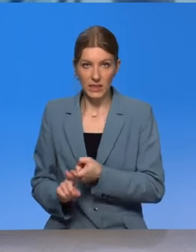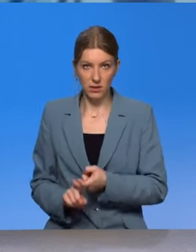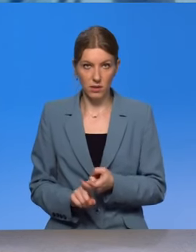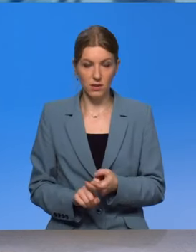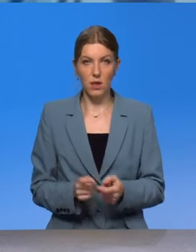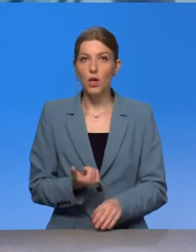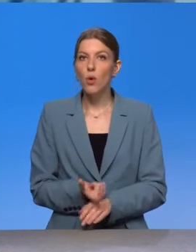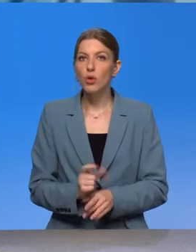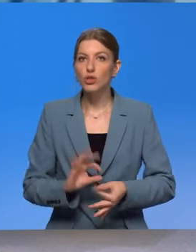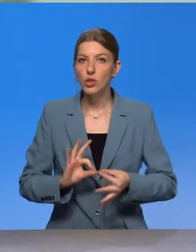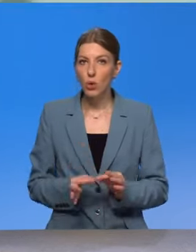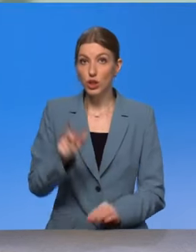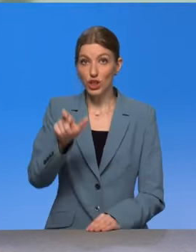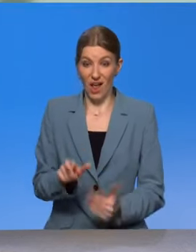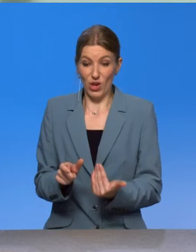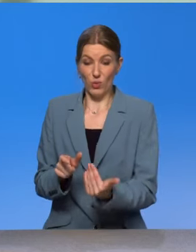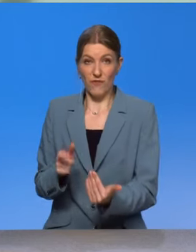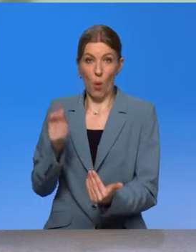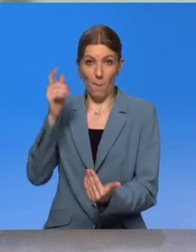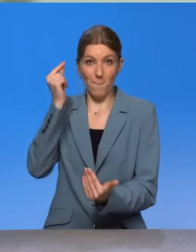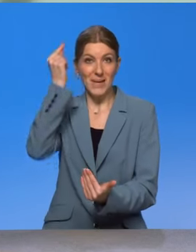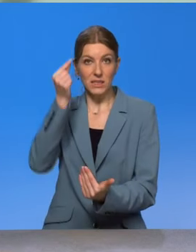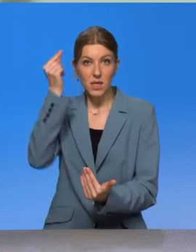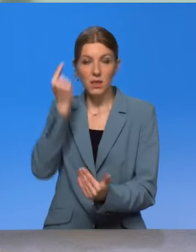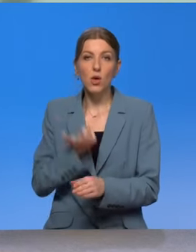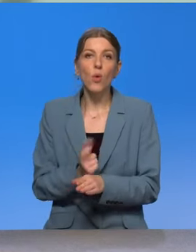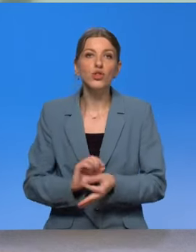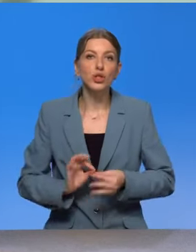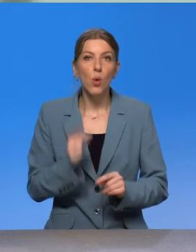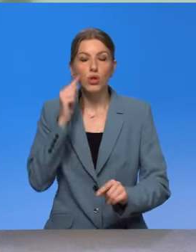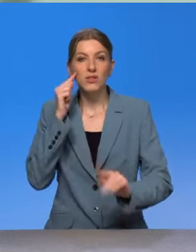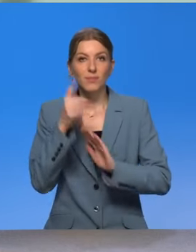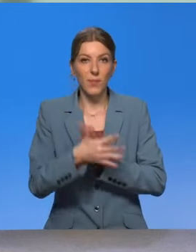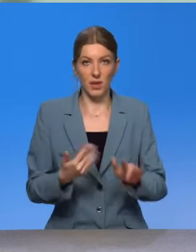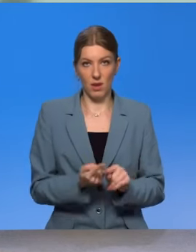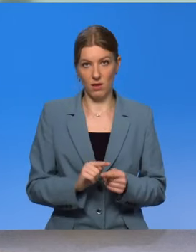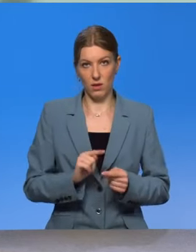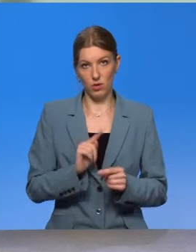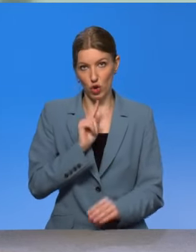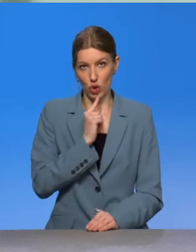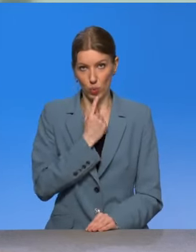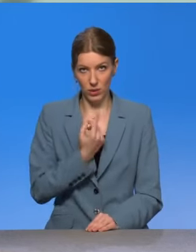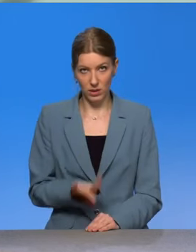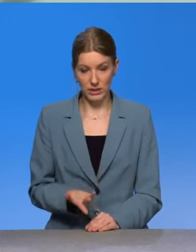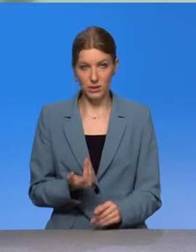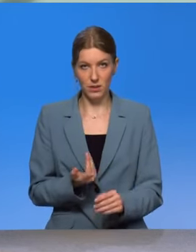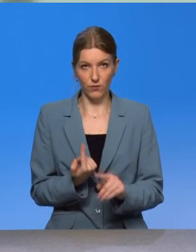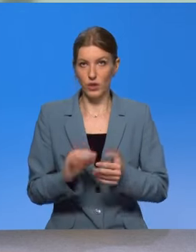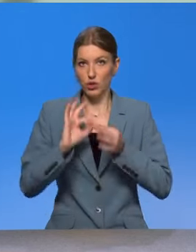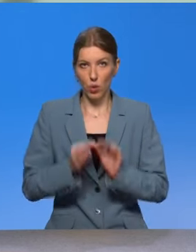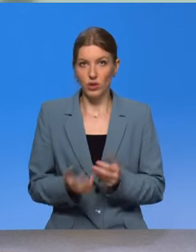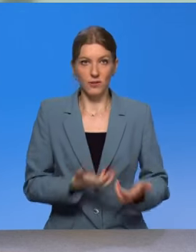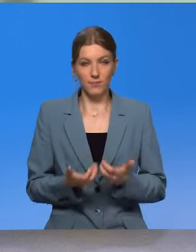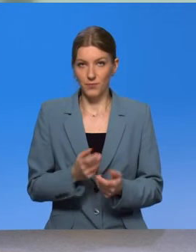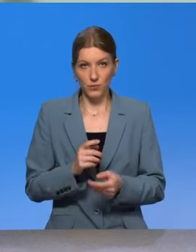сложно человеку, его психике разобраться с этими трудностями. И тогда у нас защитная реакция срабатывает. Лучше